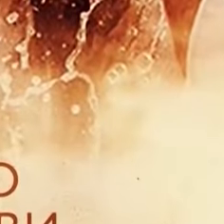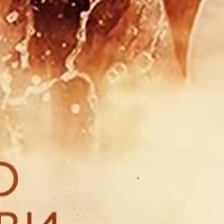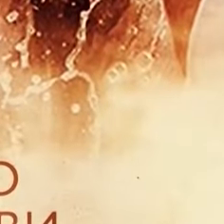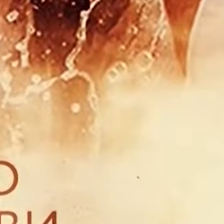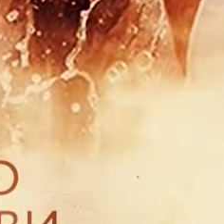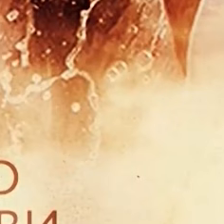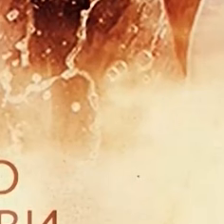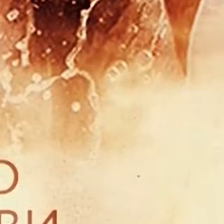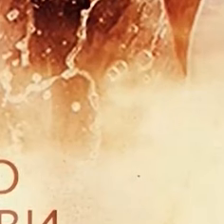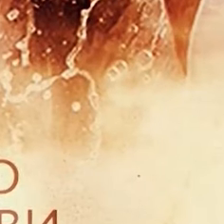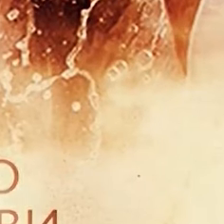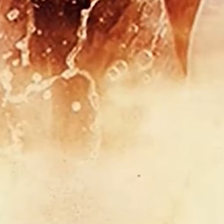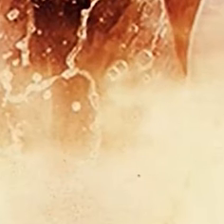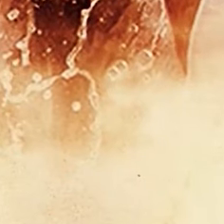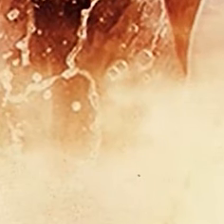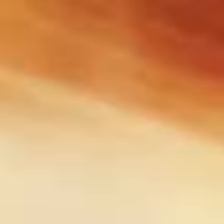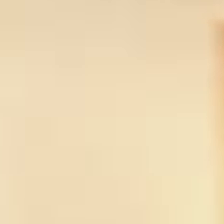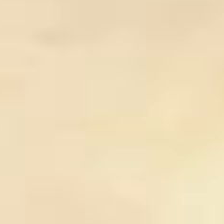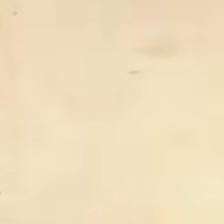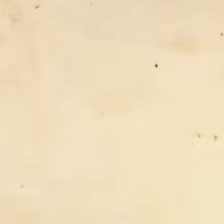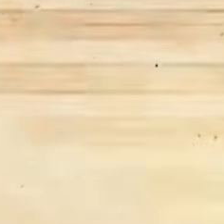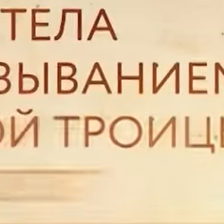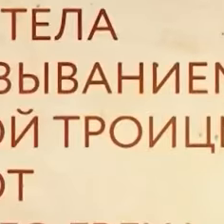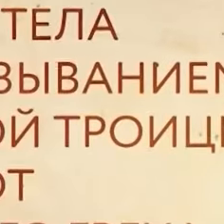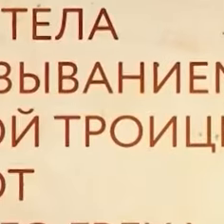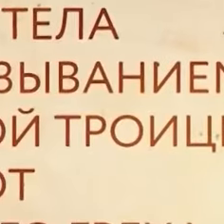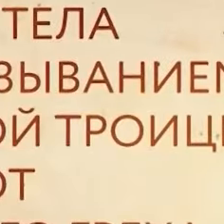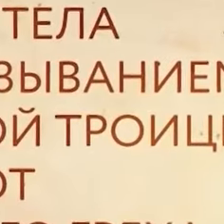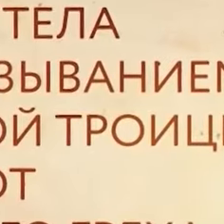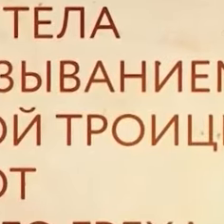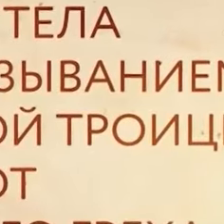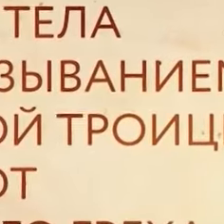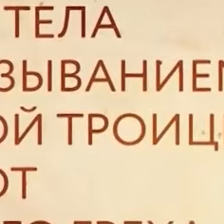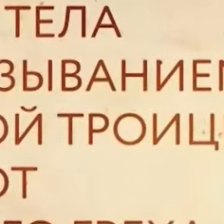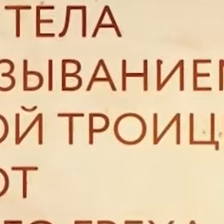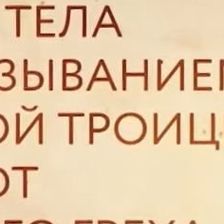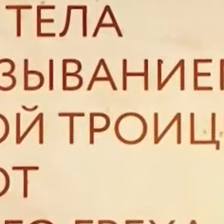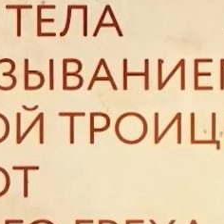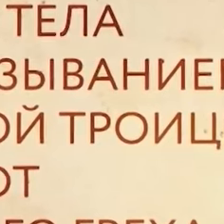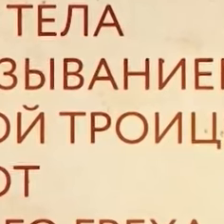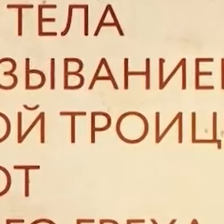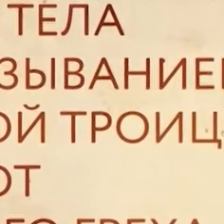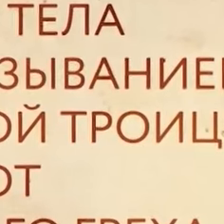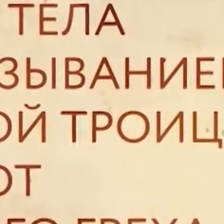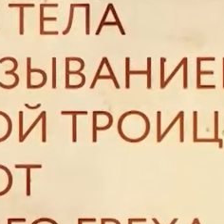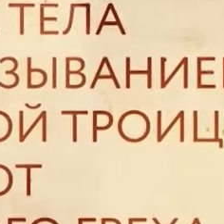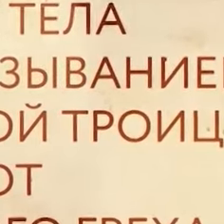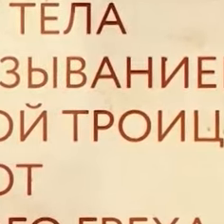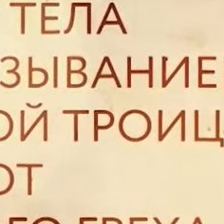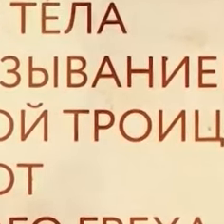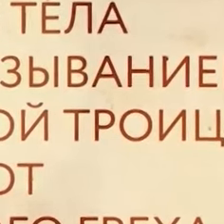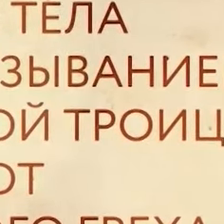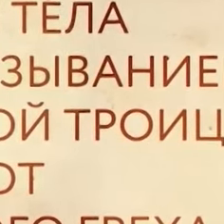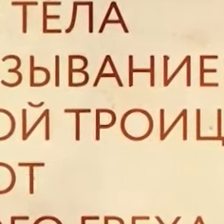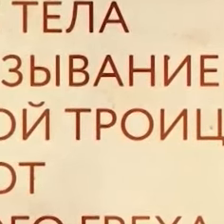Крещение – это одно из семи таинств Церкви. Крещение – это священное действие, в котором верующего